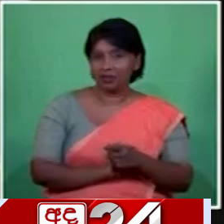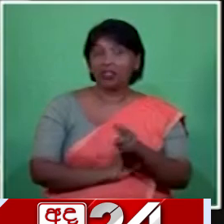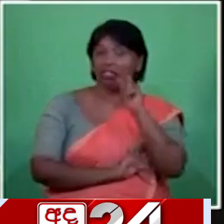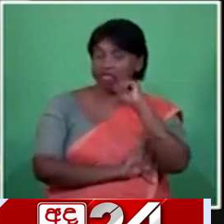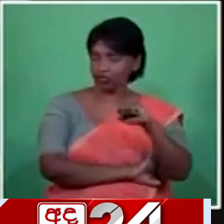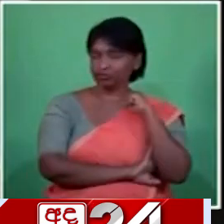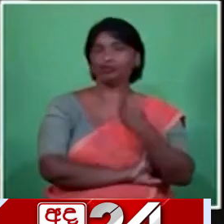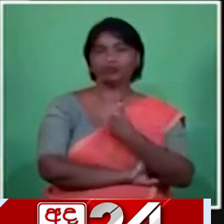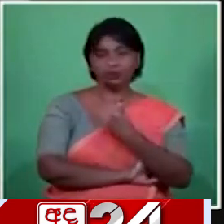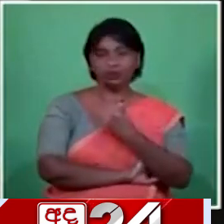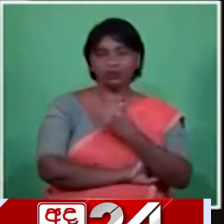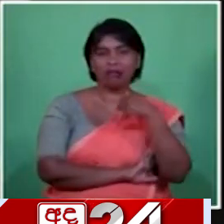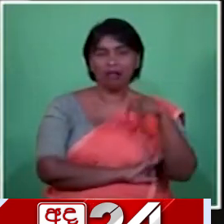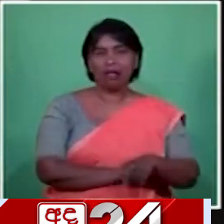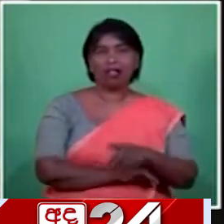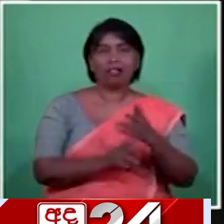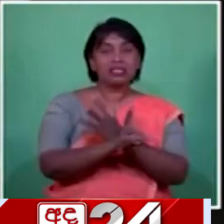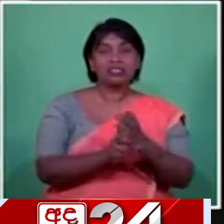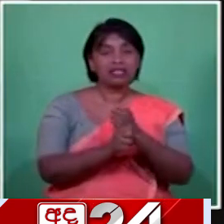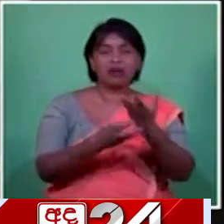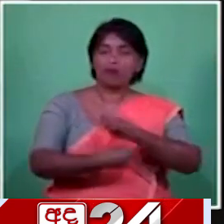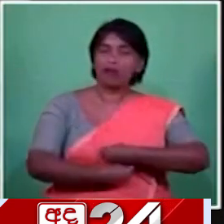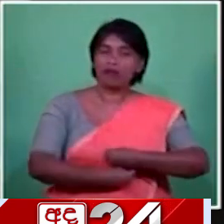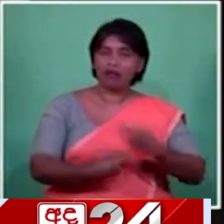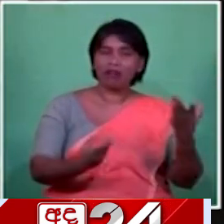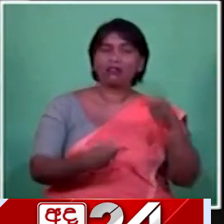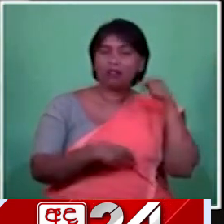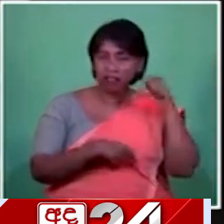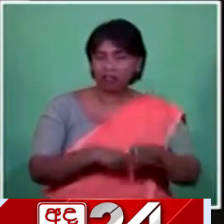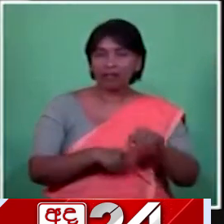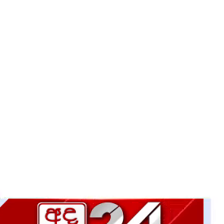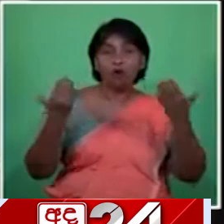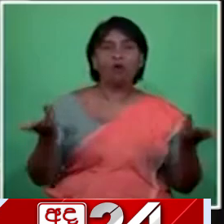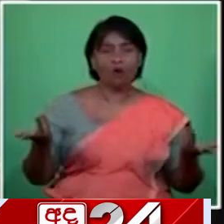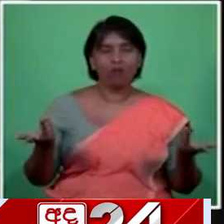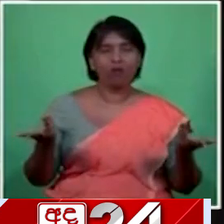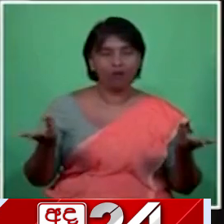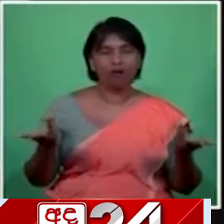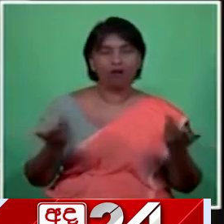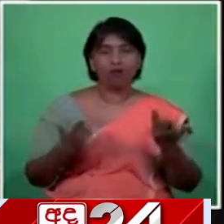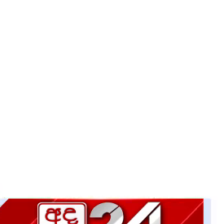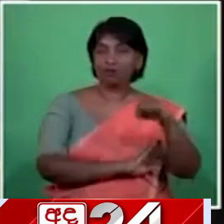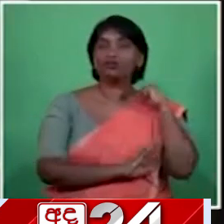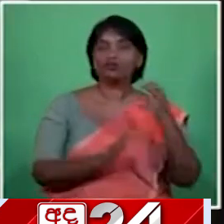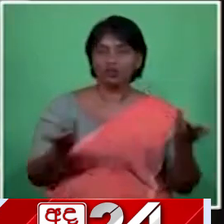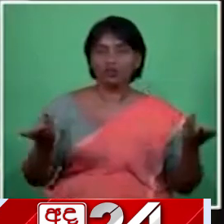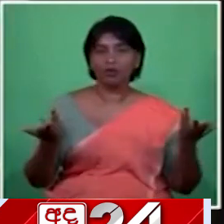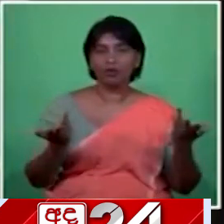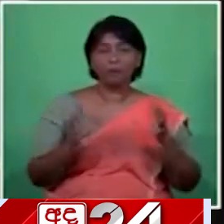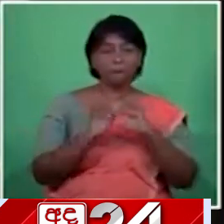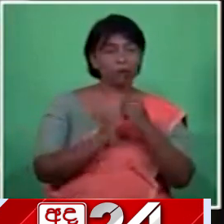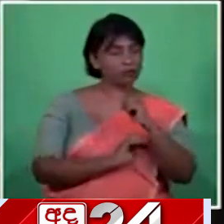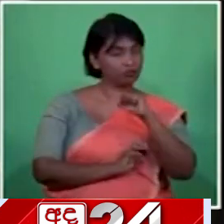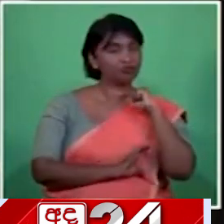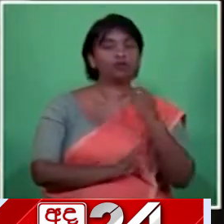2 හැරේ ප්‍රශ්නේ ගන්න. අද කොරළුකොට සිංහයා තුරුදහන් වෙලා. අද තමුන්නාගේ ඉන්න කරලා. ඔය කෝ කසේරුකම්. කෝ